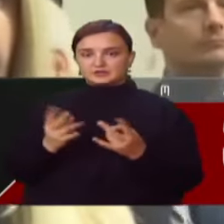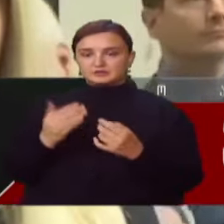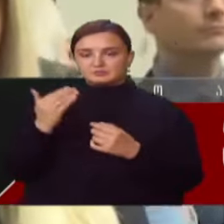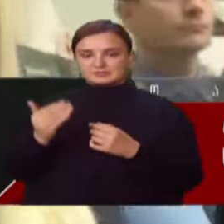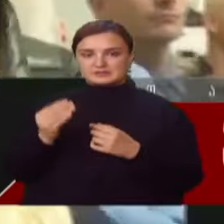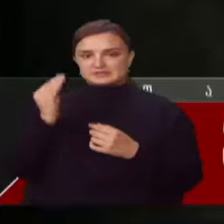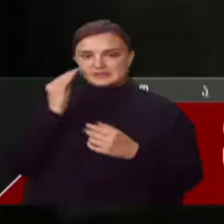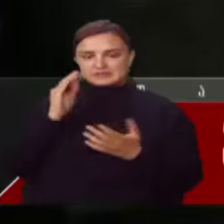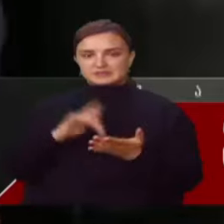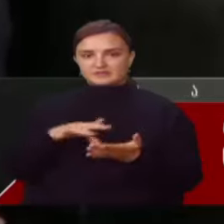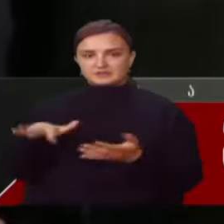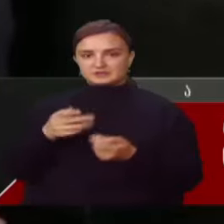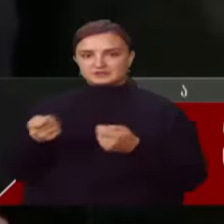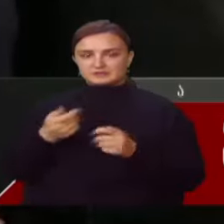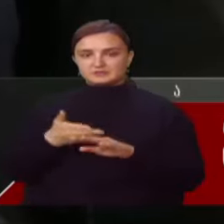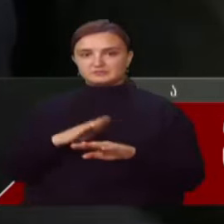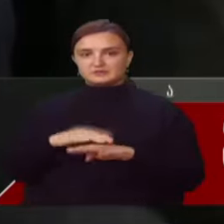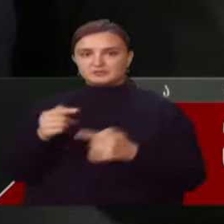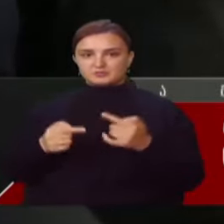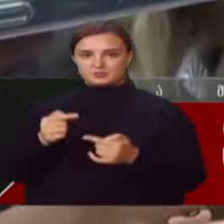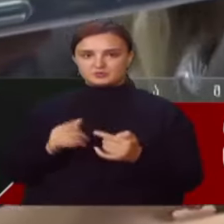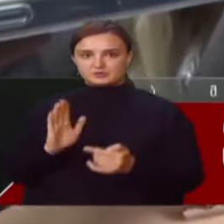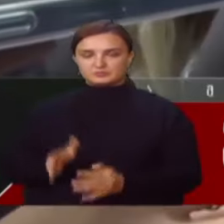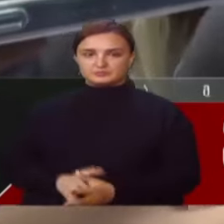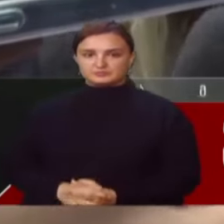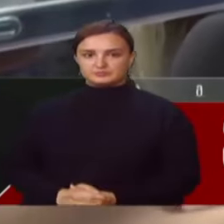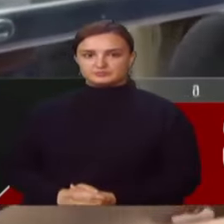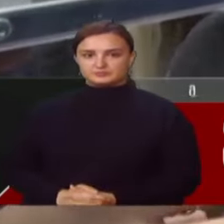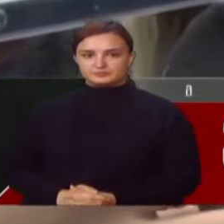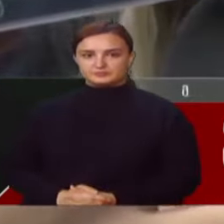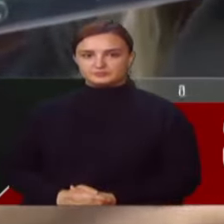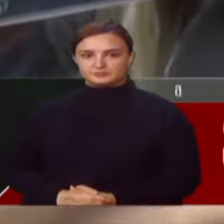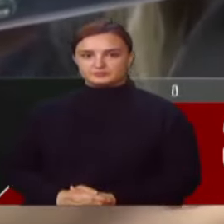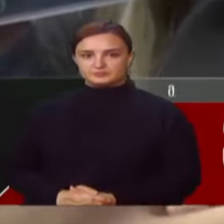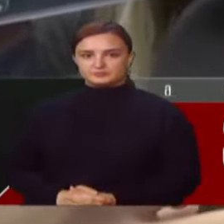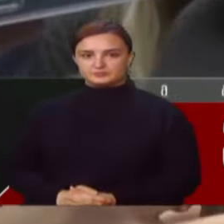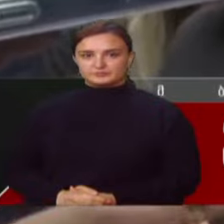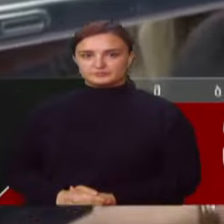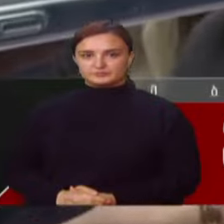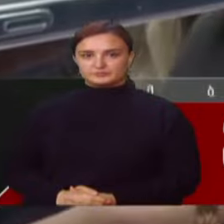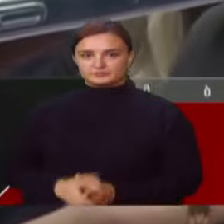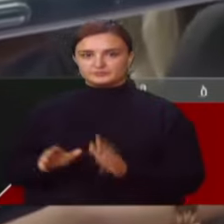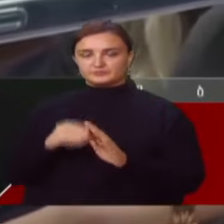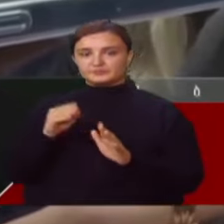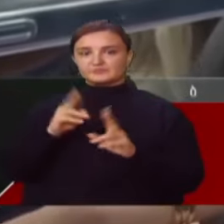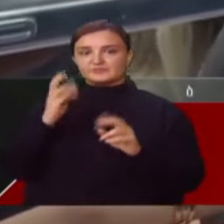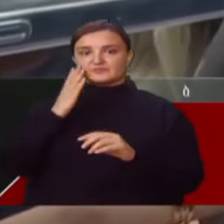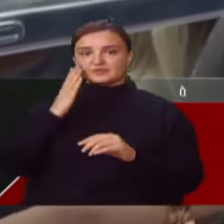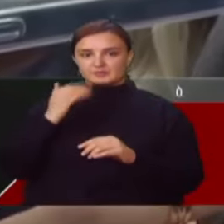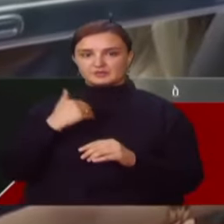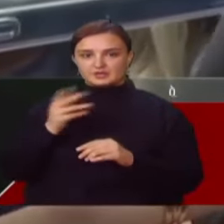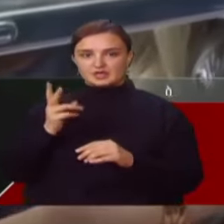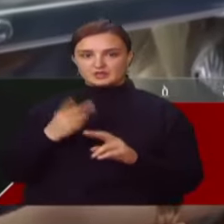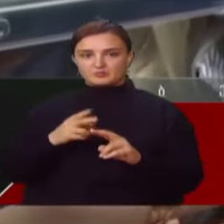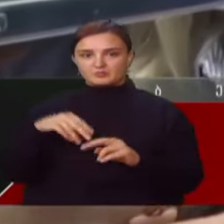მისი აზრით ქვეყნის მართვას მძიმე ბრძოლად გადააქცევს. არჩევნებში მე ვარ არა მხოლოდ გონიერების, არამედ სიმართლის კანდიდატი.